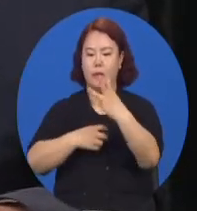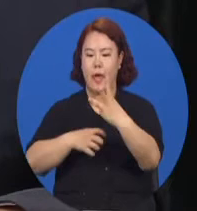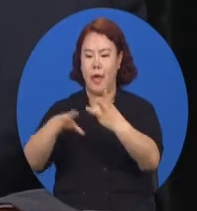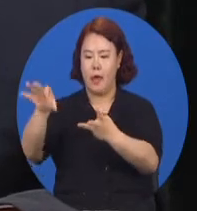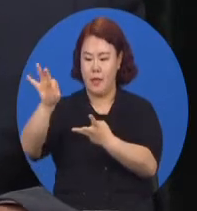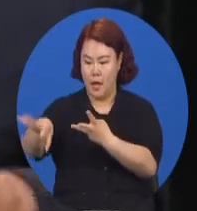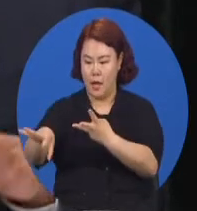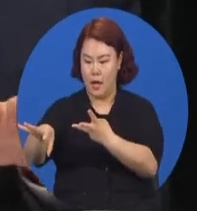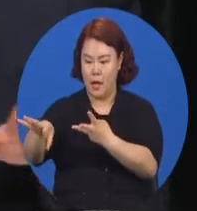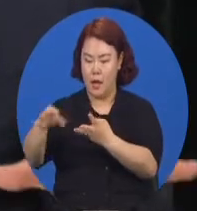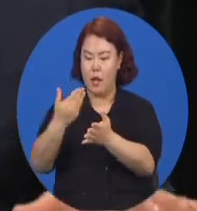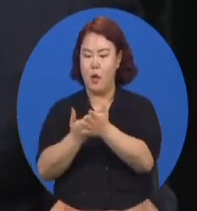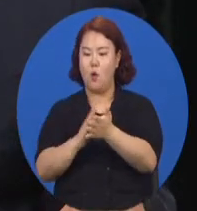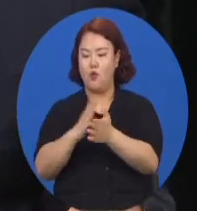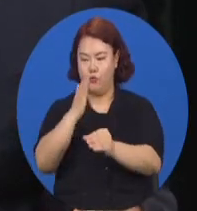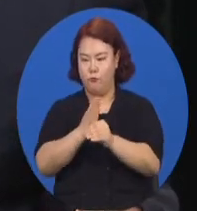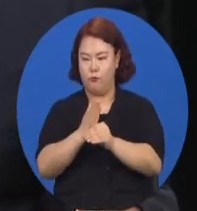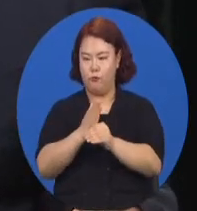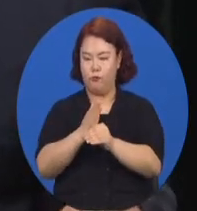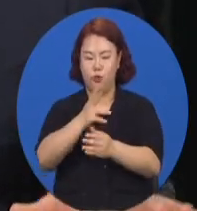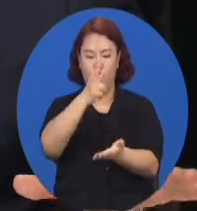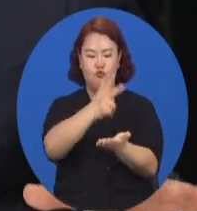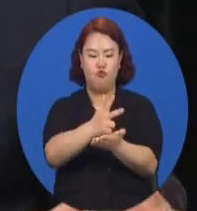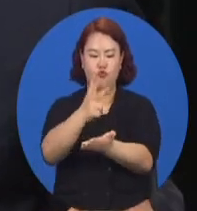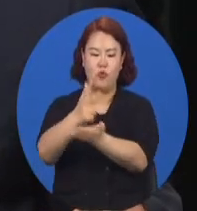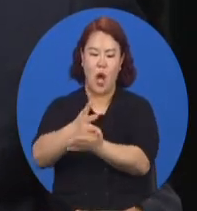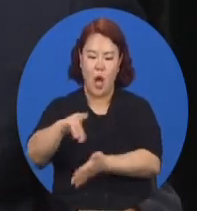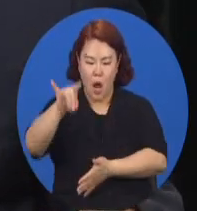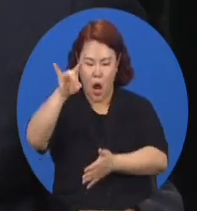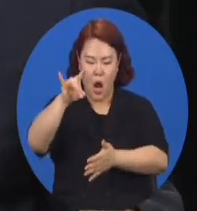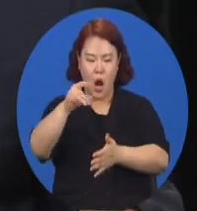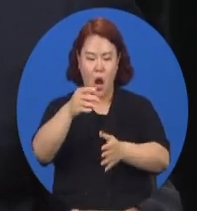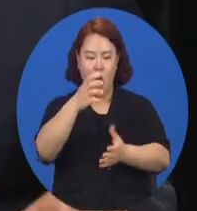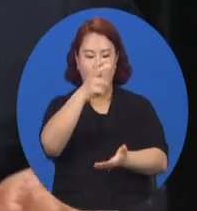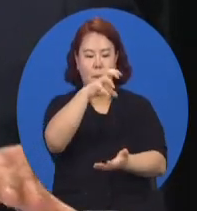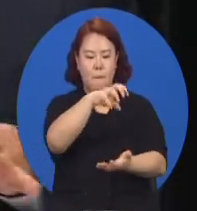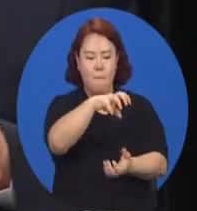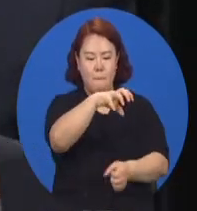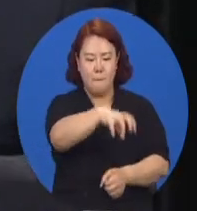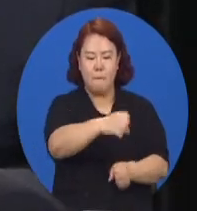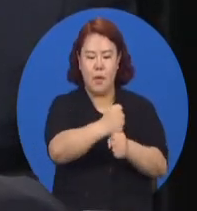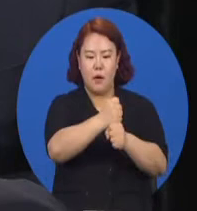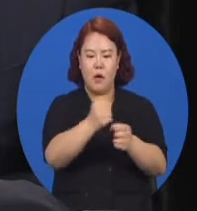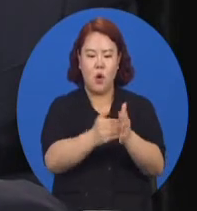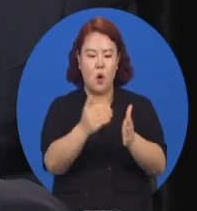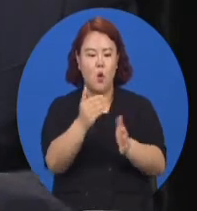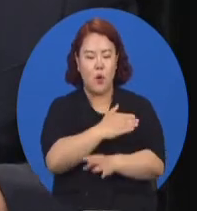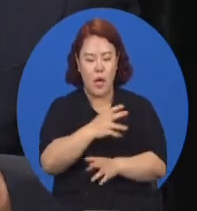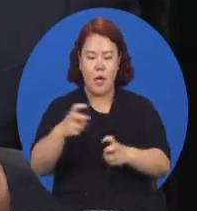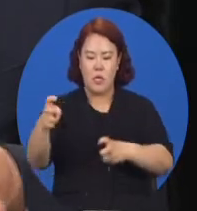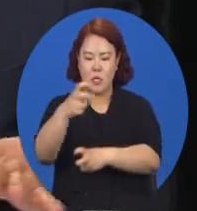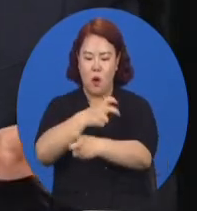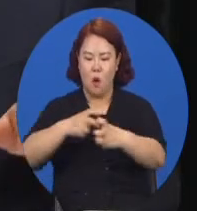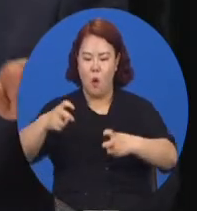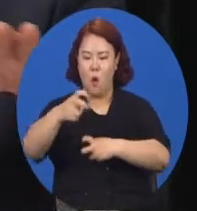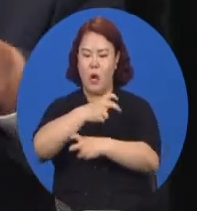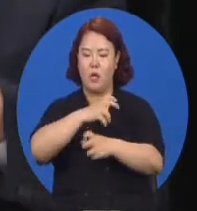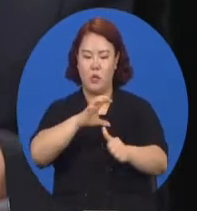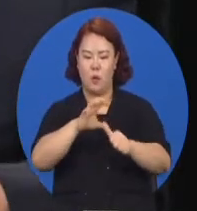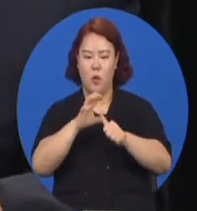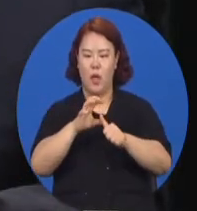있습니다. 그래서 주차장이 마련이 돼야 또 밖에 주차장에 주차를 하고 또 이 셔틀버스를 이용해서 일방